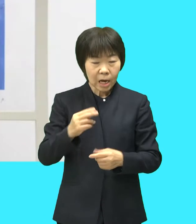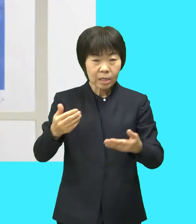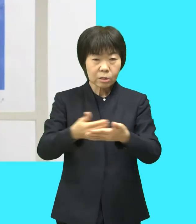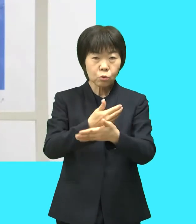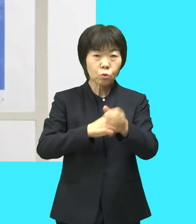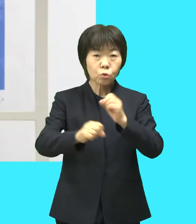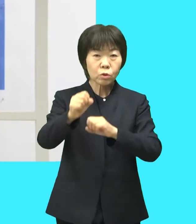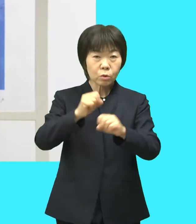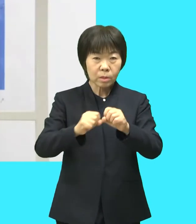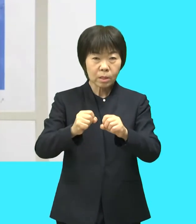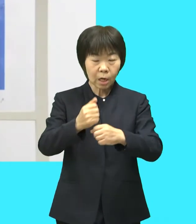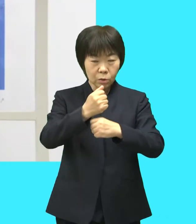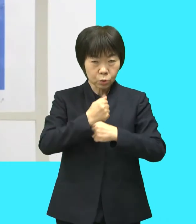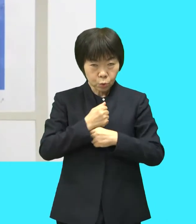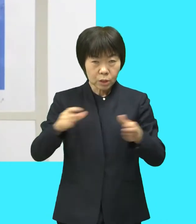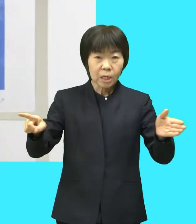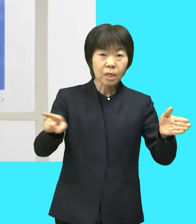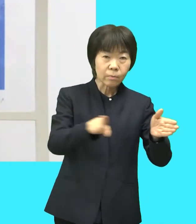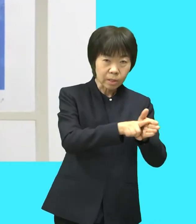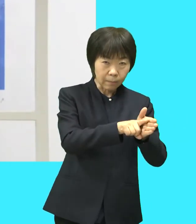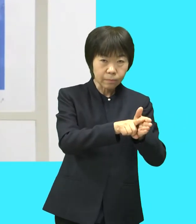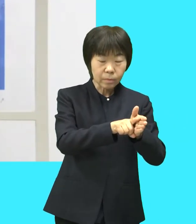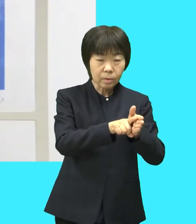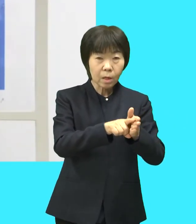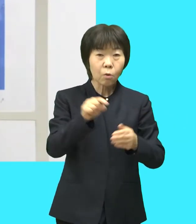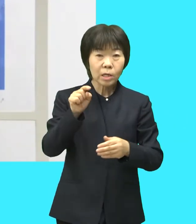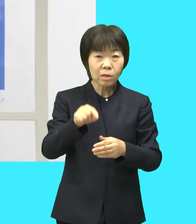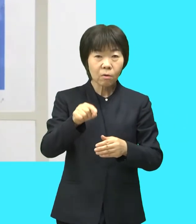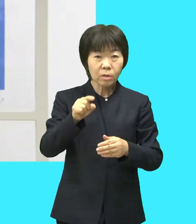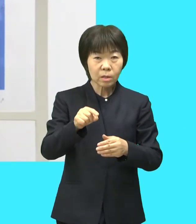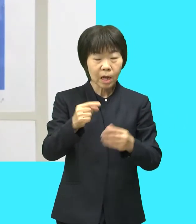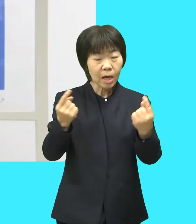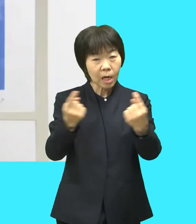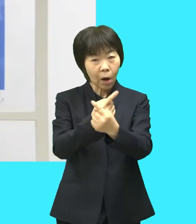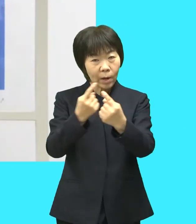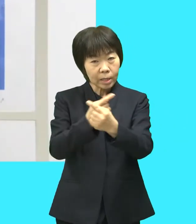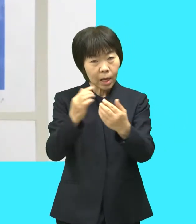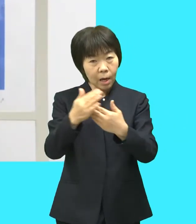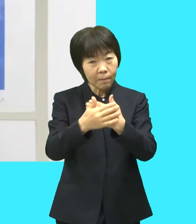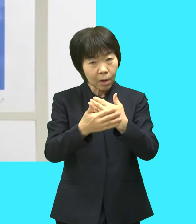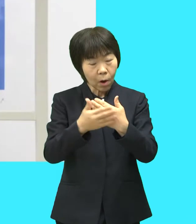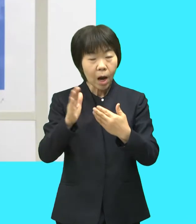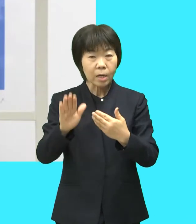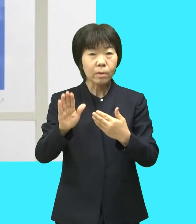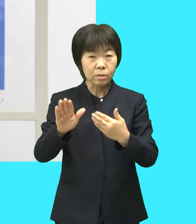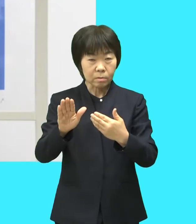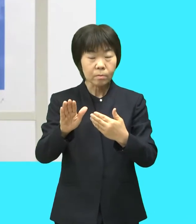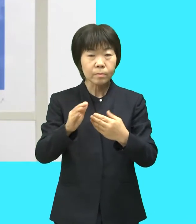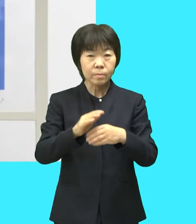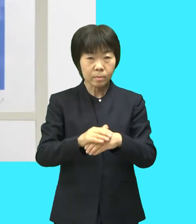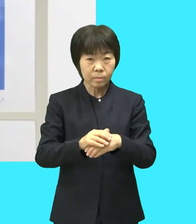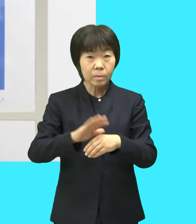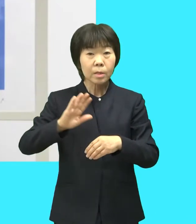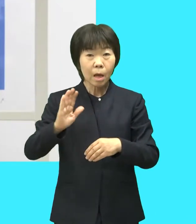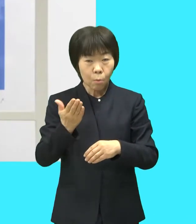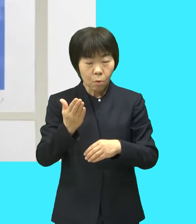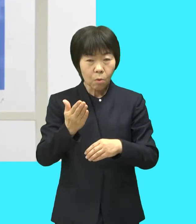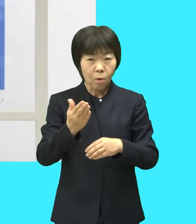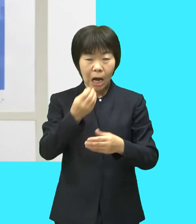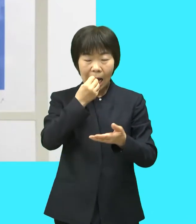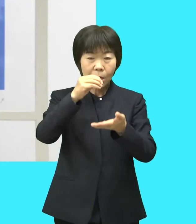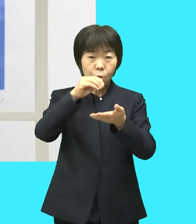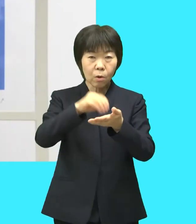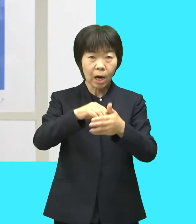取り組みには意を払ってきました。でそれによってある程度こう変わった部分はあるかと思いますが、けれどまだハン